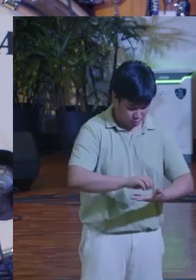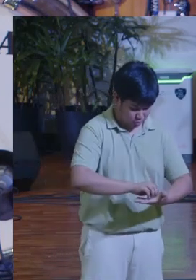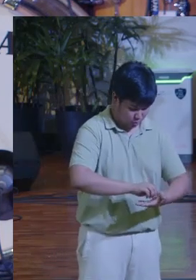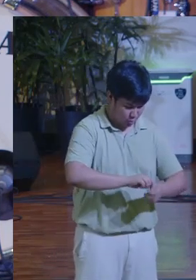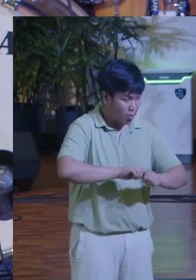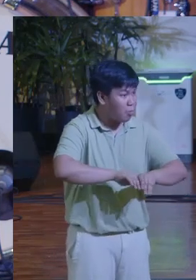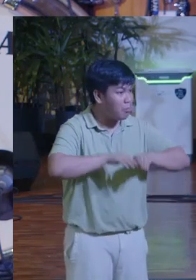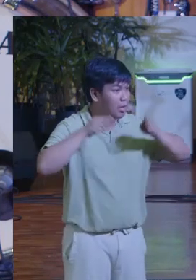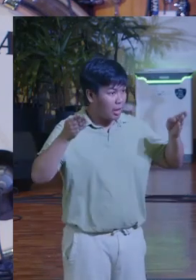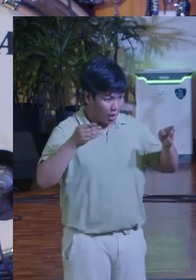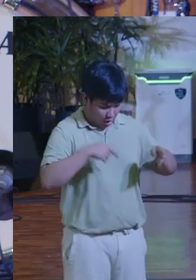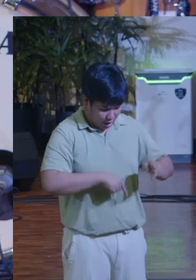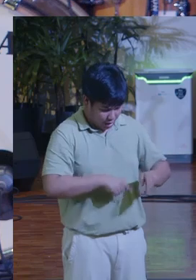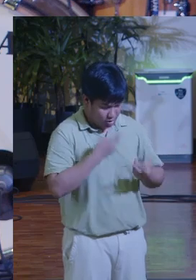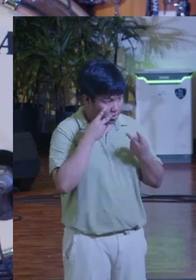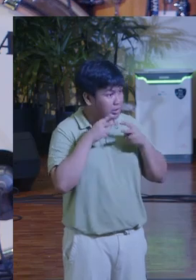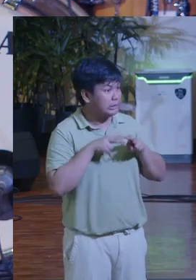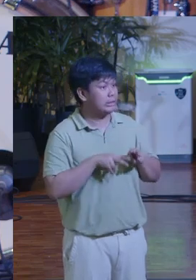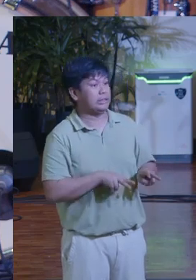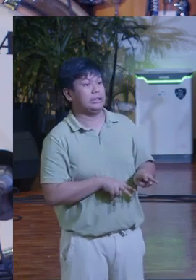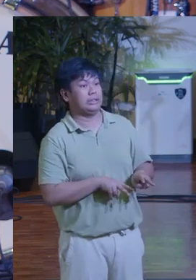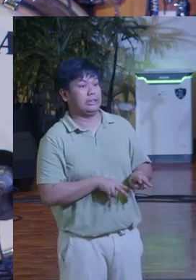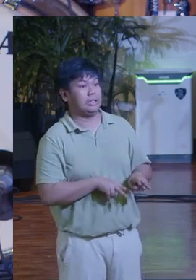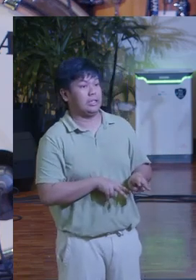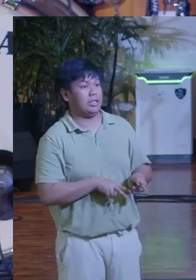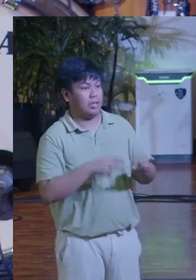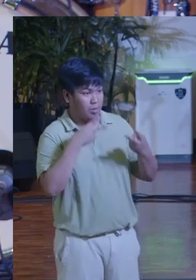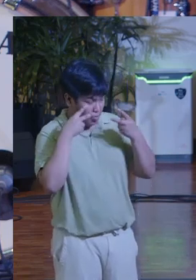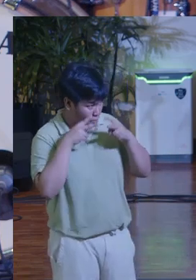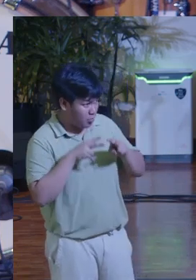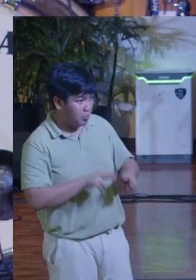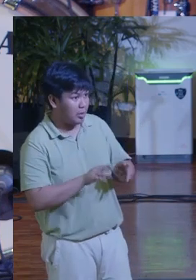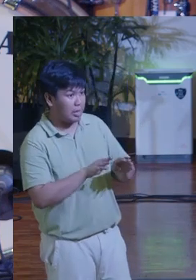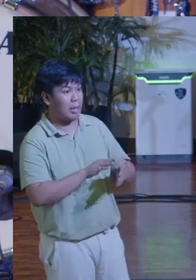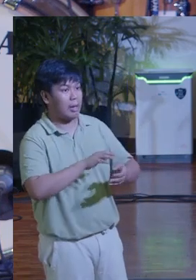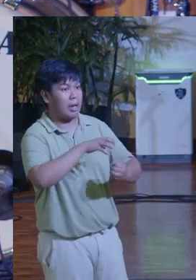timing naman. Nung kanyang pagbukas ng basket,